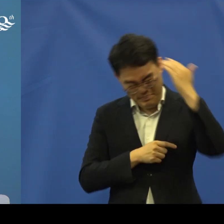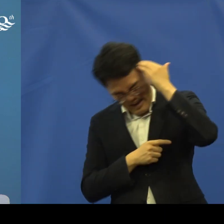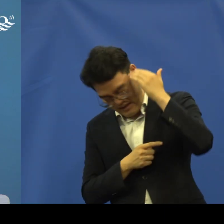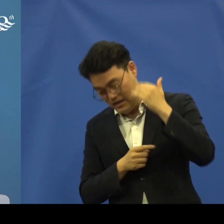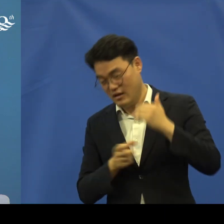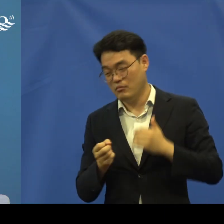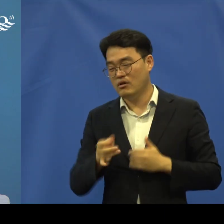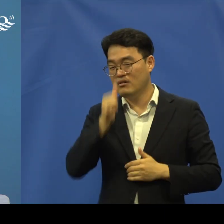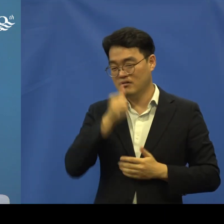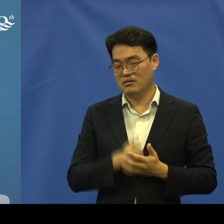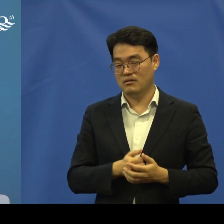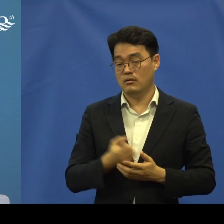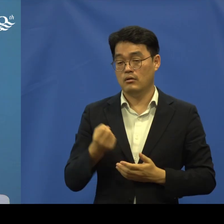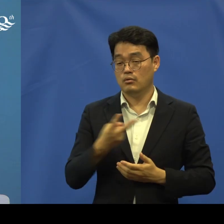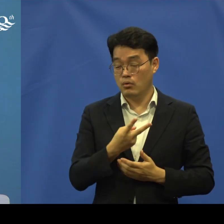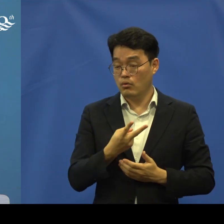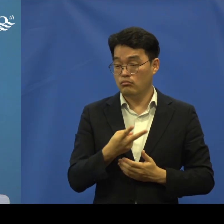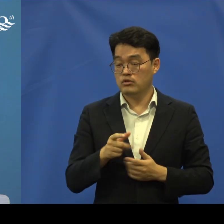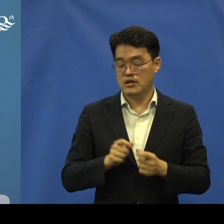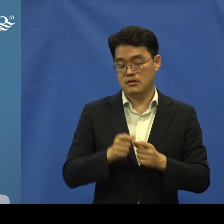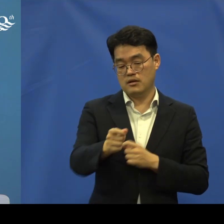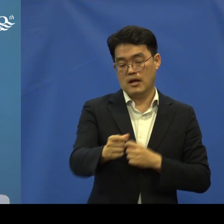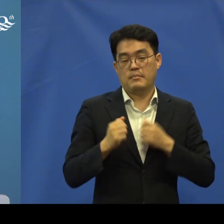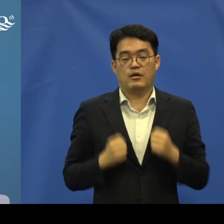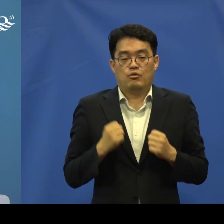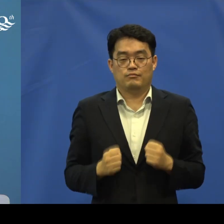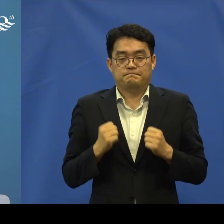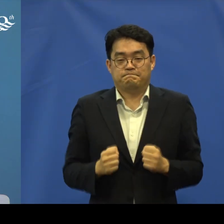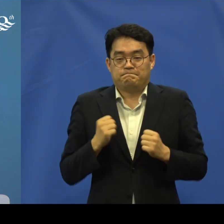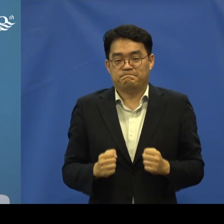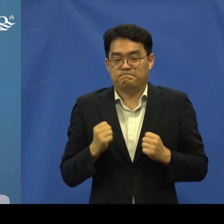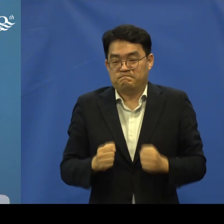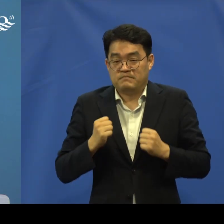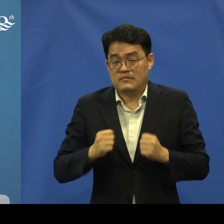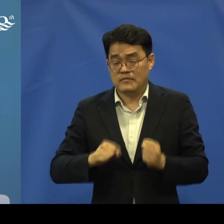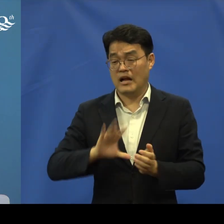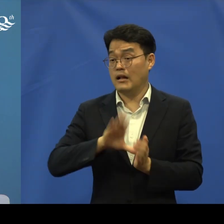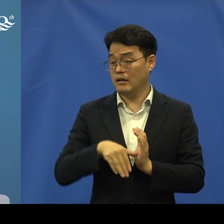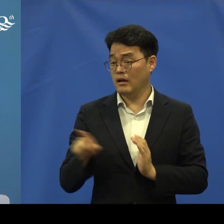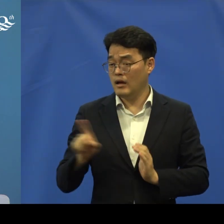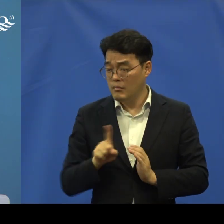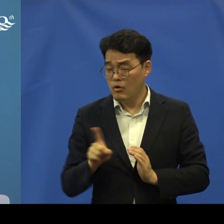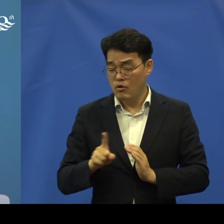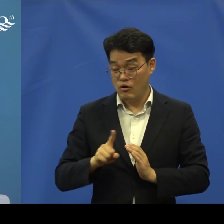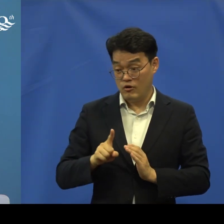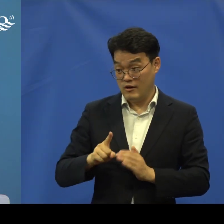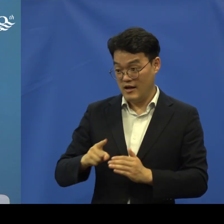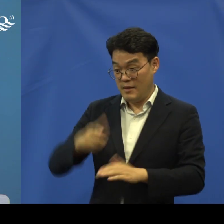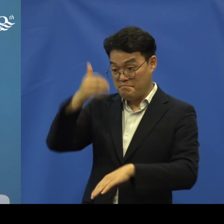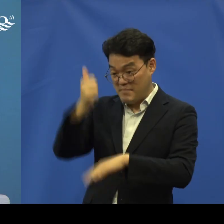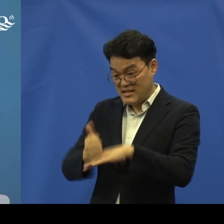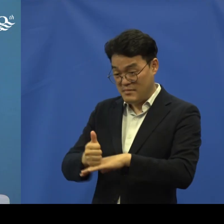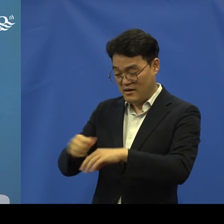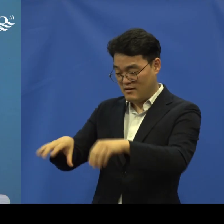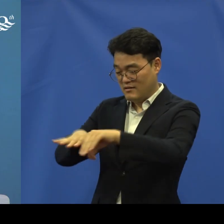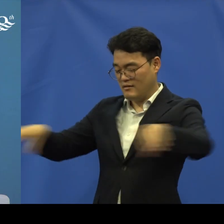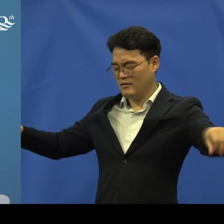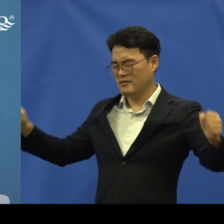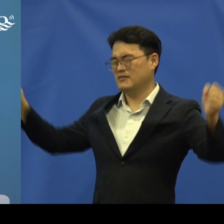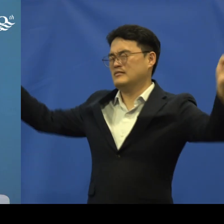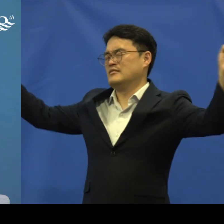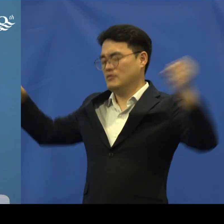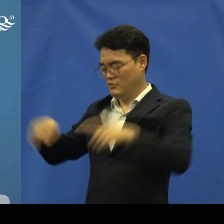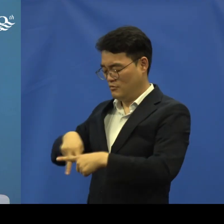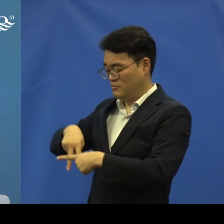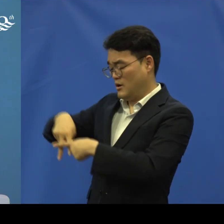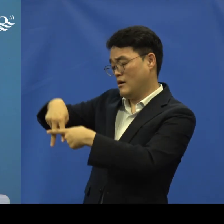하면 얼마나 많은 심리적, 때로는 오르막, 때로는 주변과의 관계에서 이겨내야 되는 거죠.